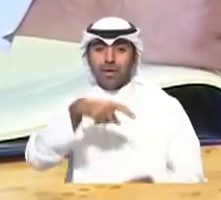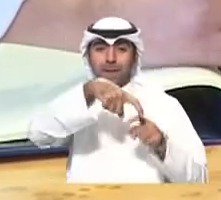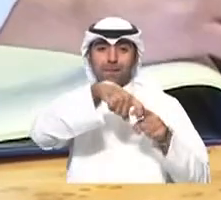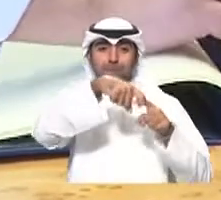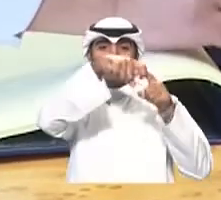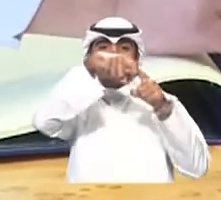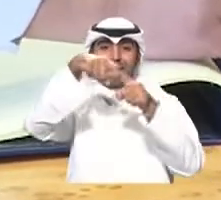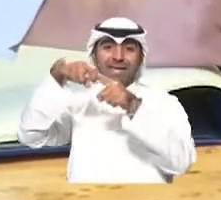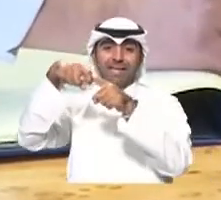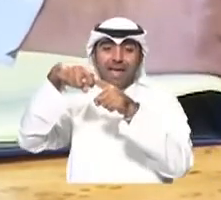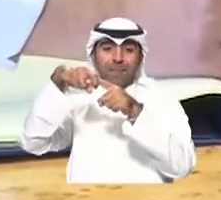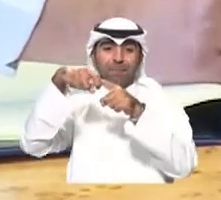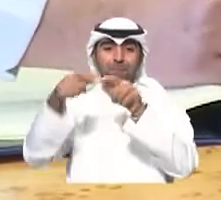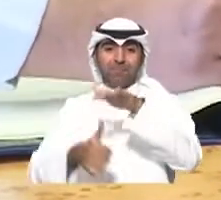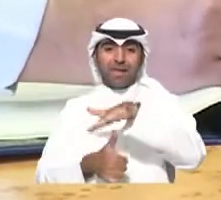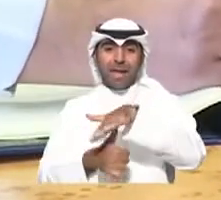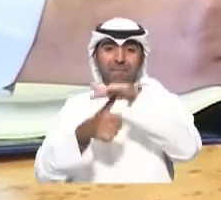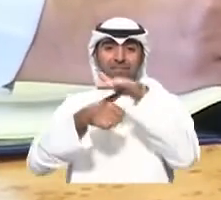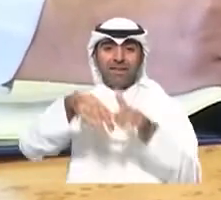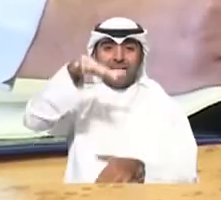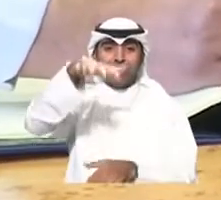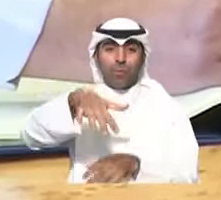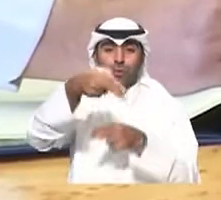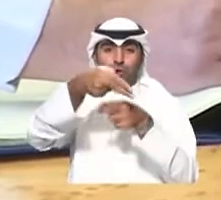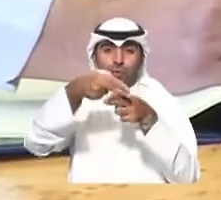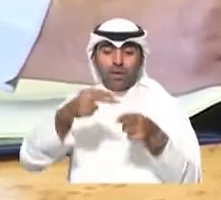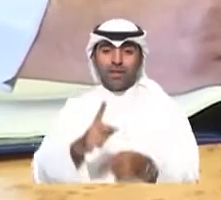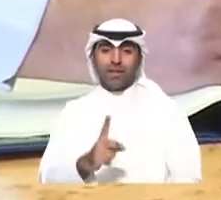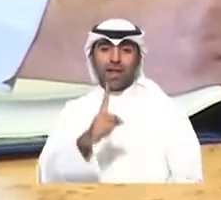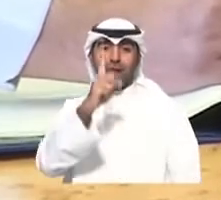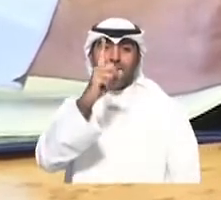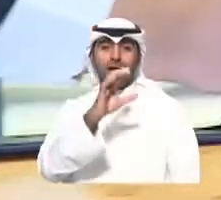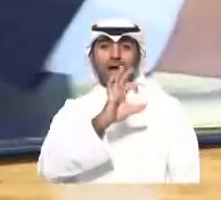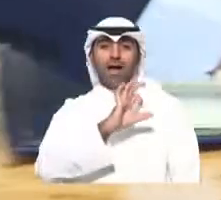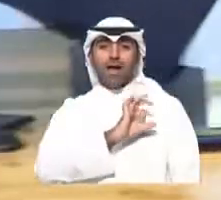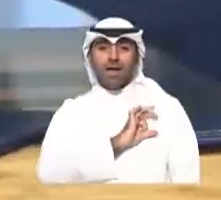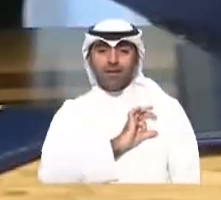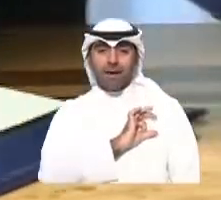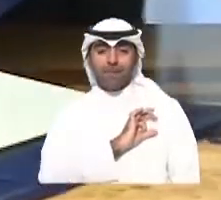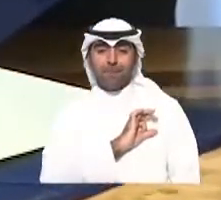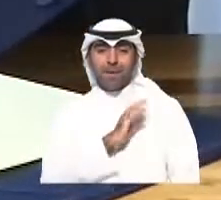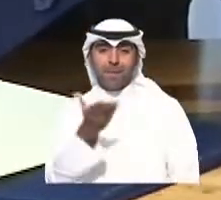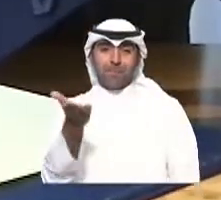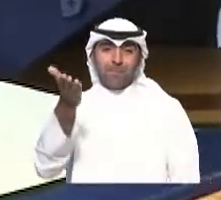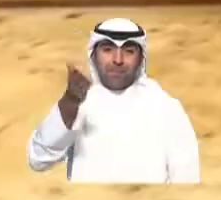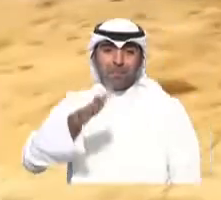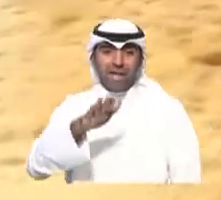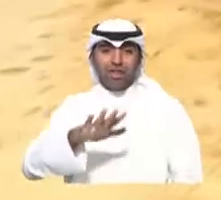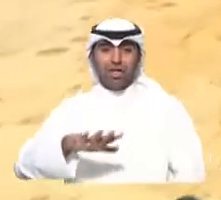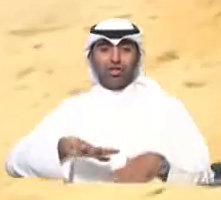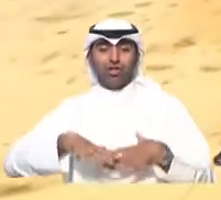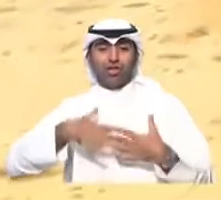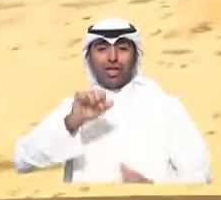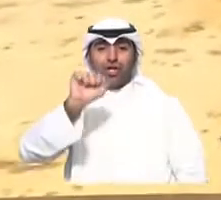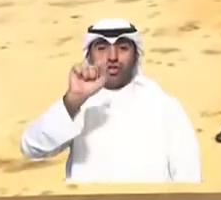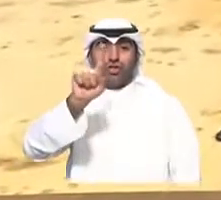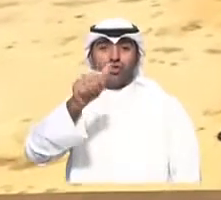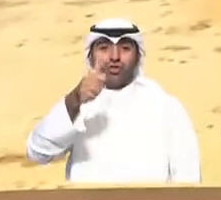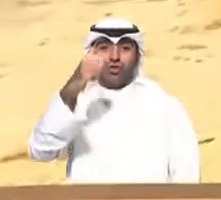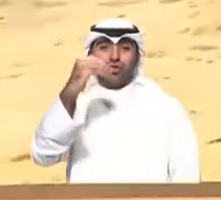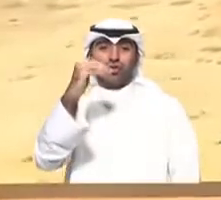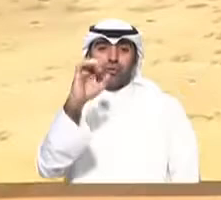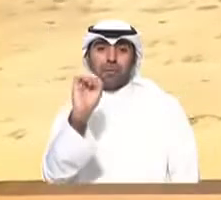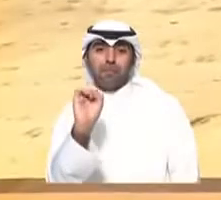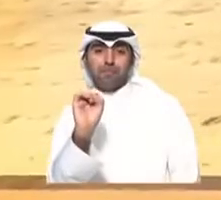إعادة تأهيل المباني القديمة واستحداث أقسام جديدة في مستشفى البشير للإسهام في خطة